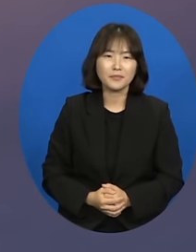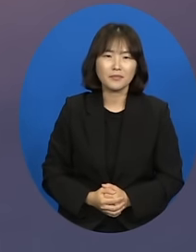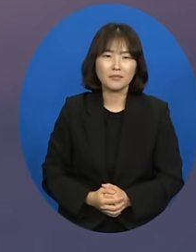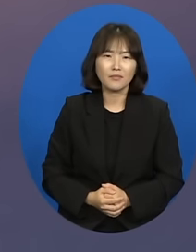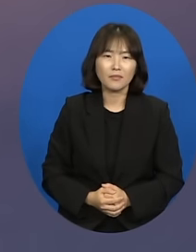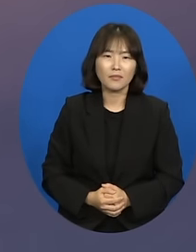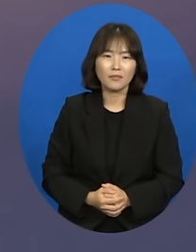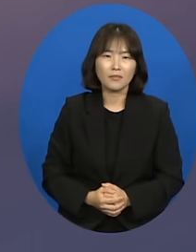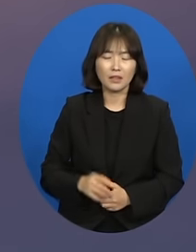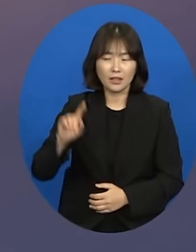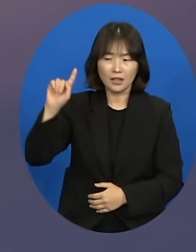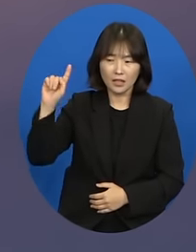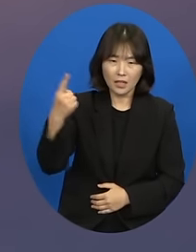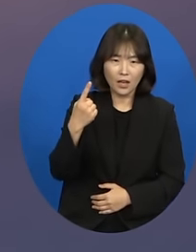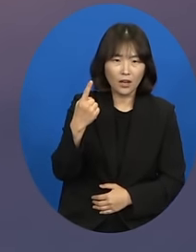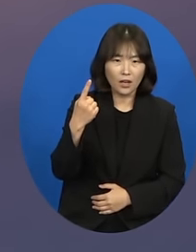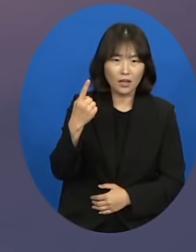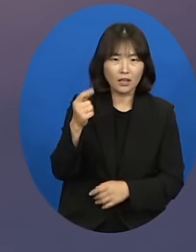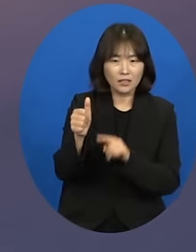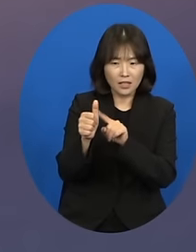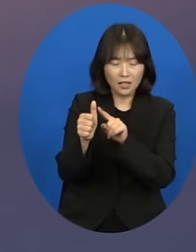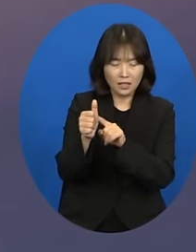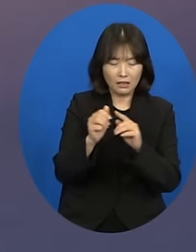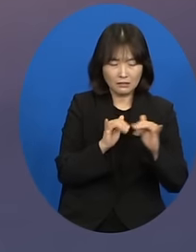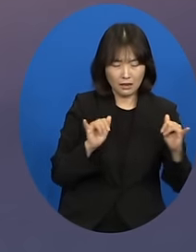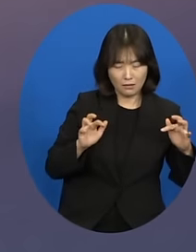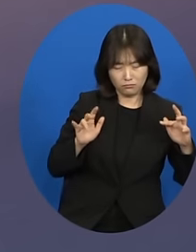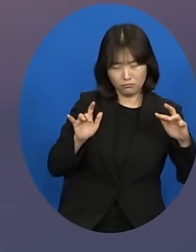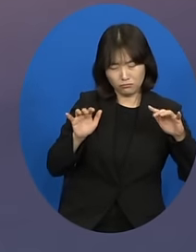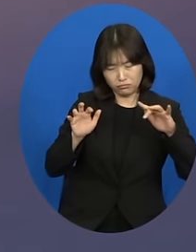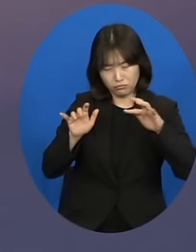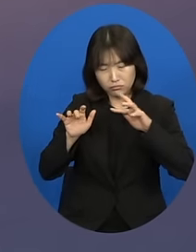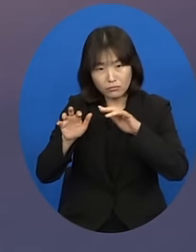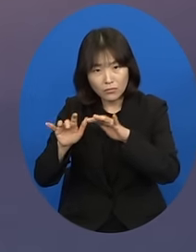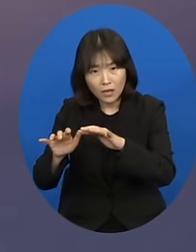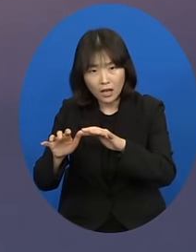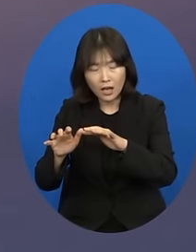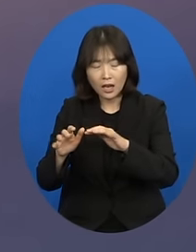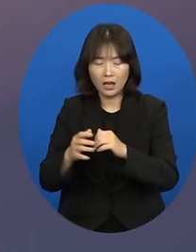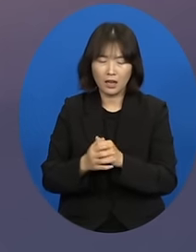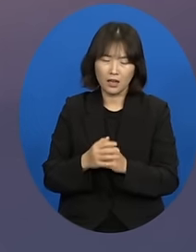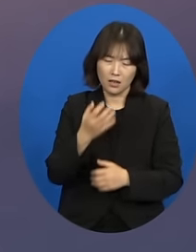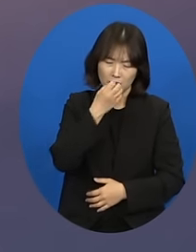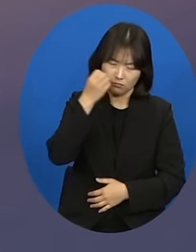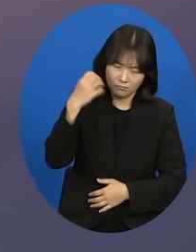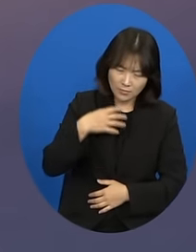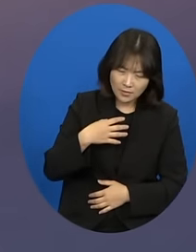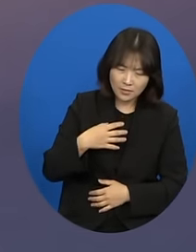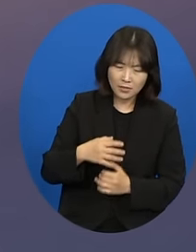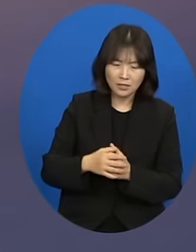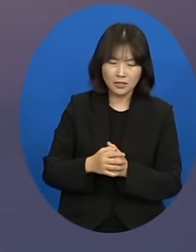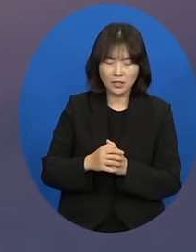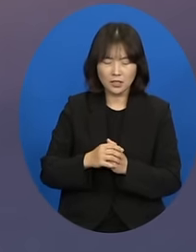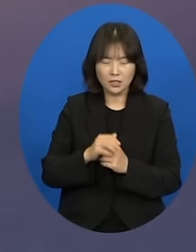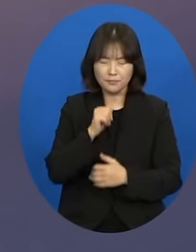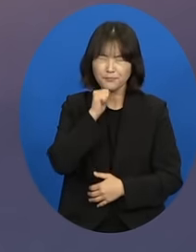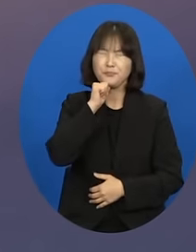그에게 사람들이 모여서 무시받고 또 어려움에 겪는 사람들이 모여서 굴 속에서